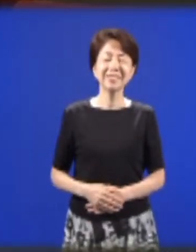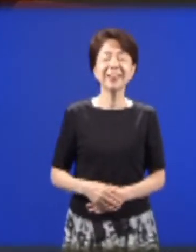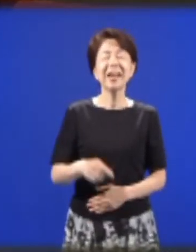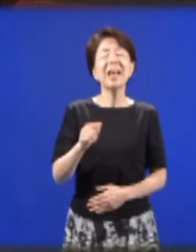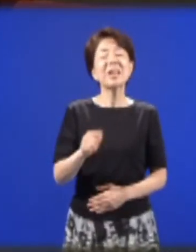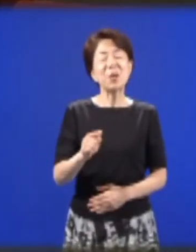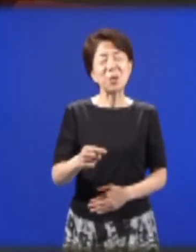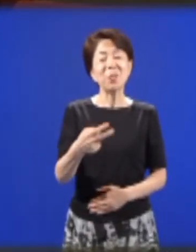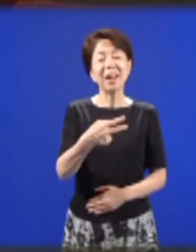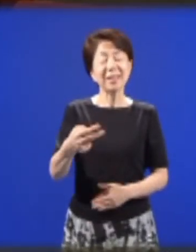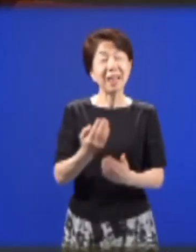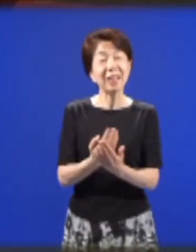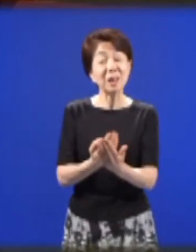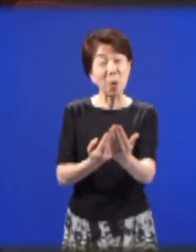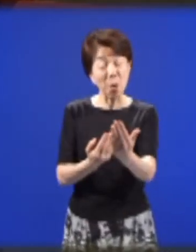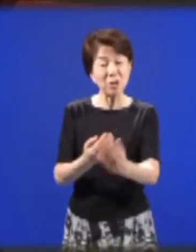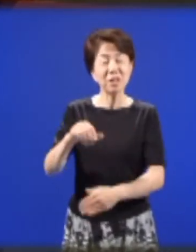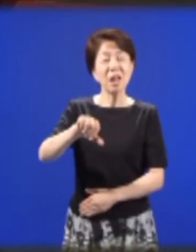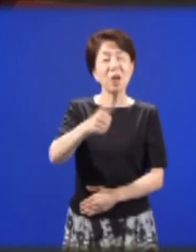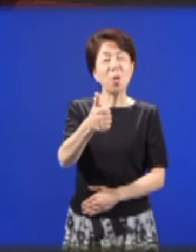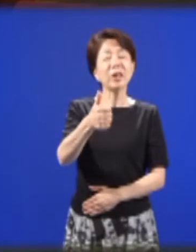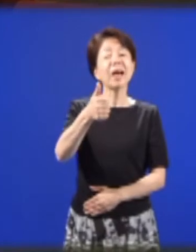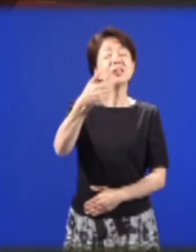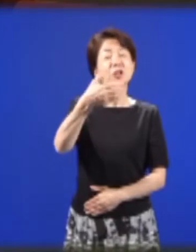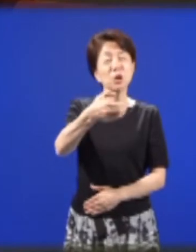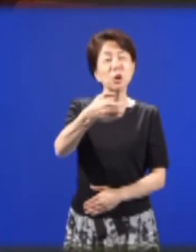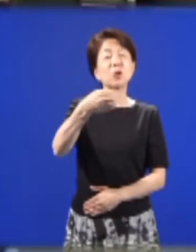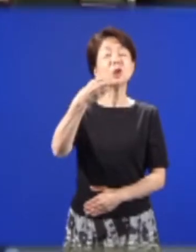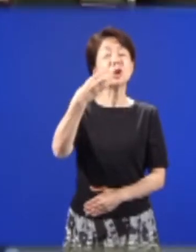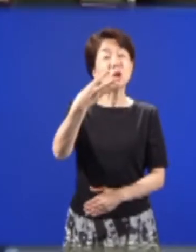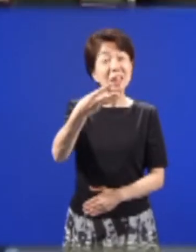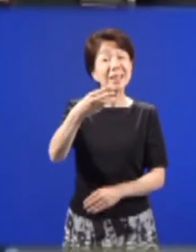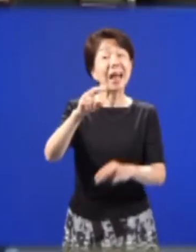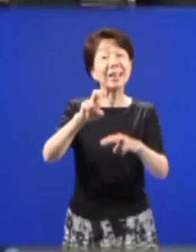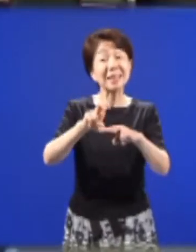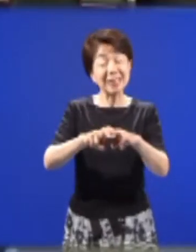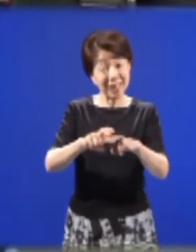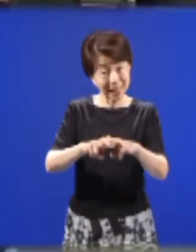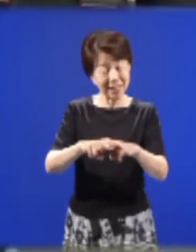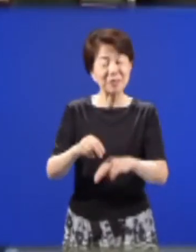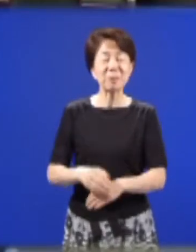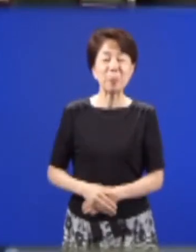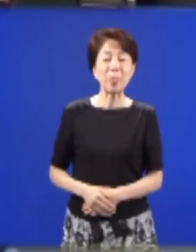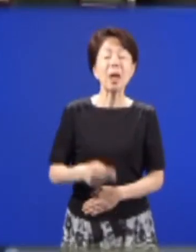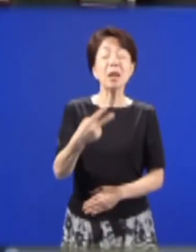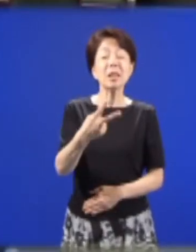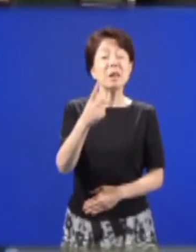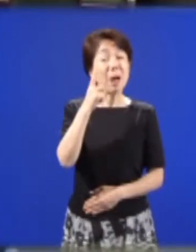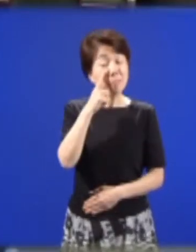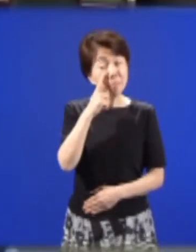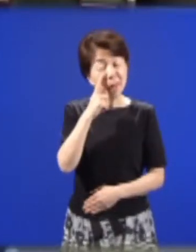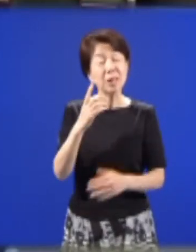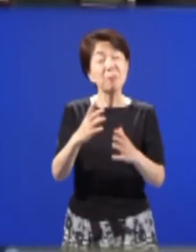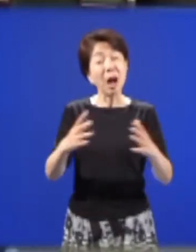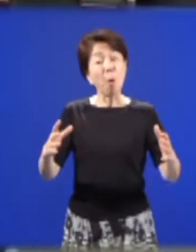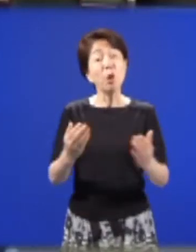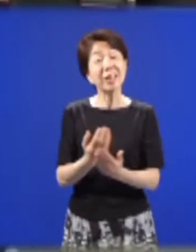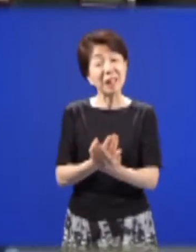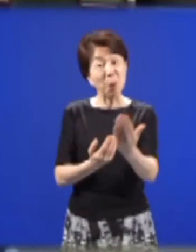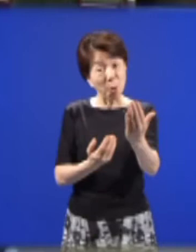ここは第2ホール593席ある文化会館で2番目に大きいホールです